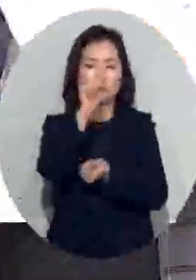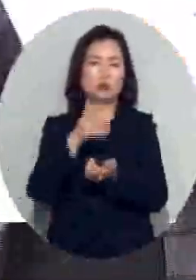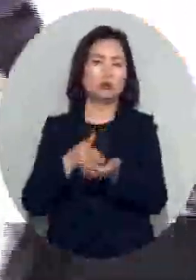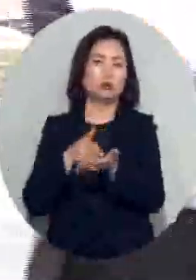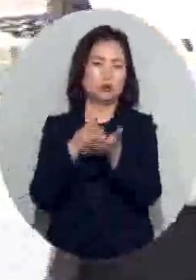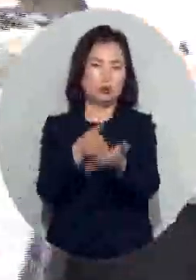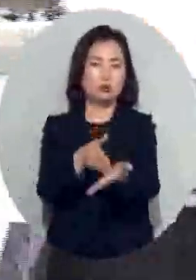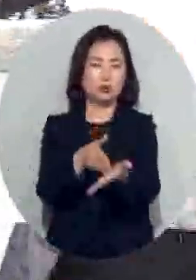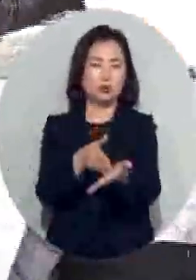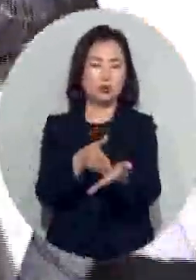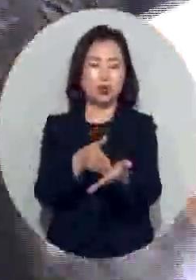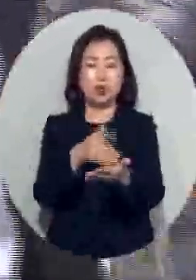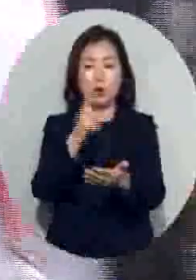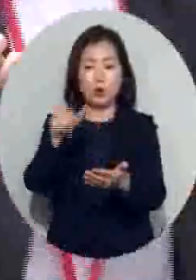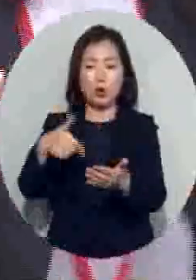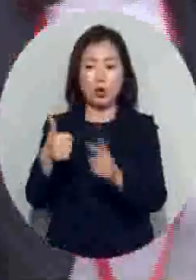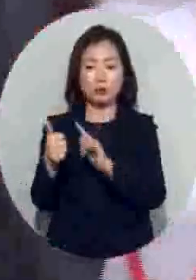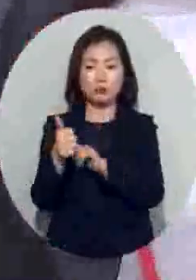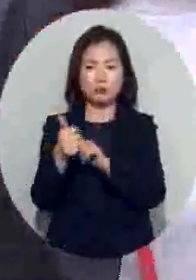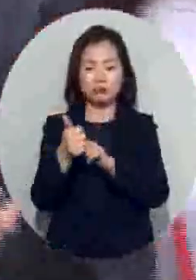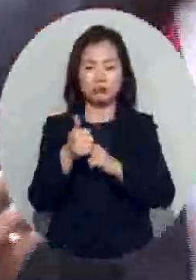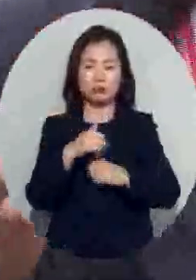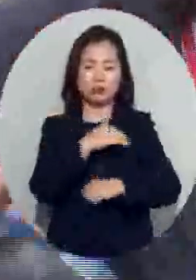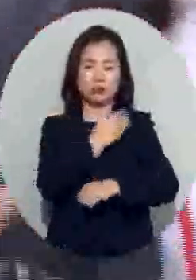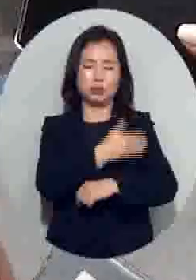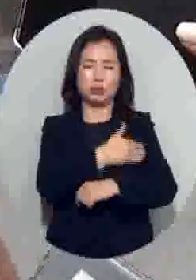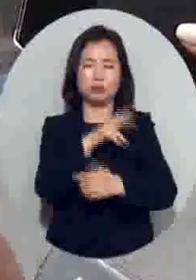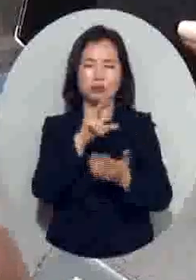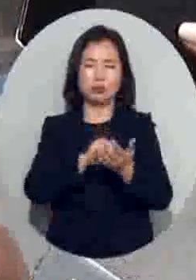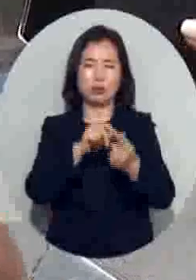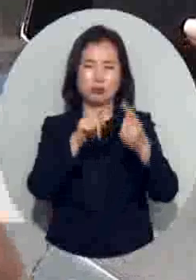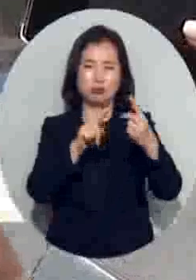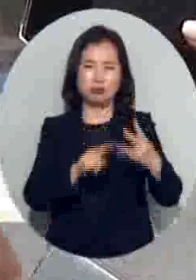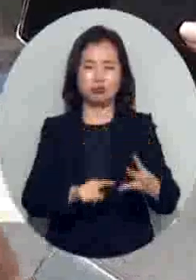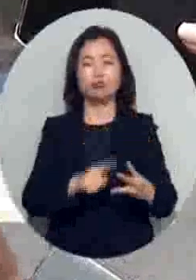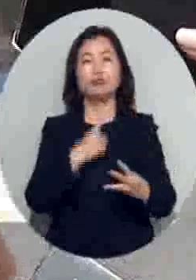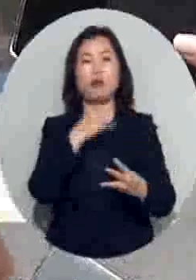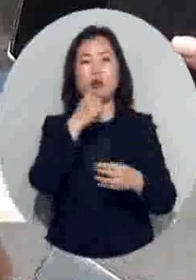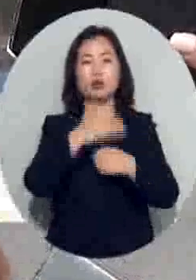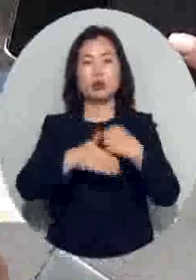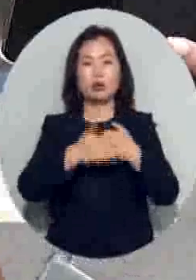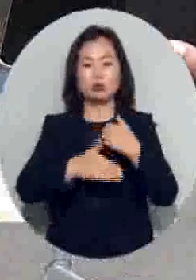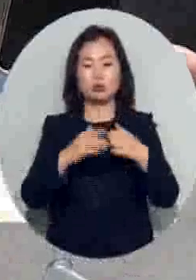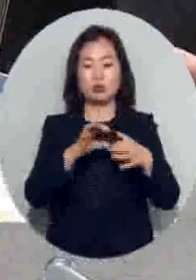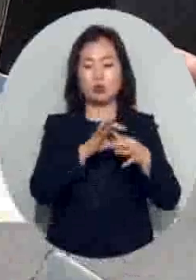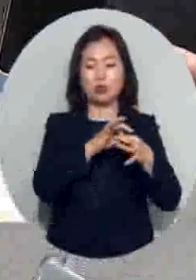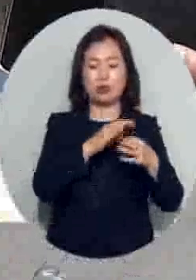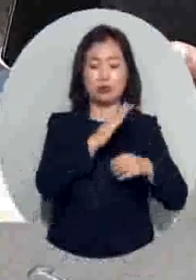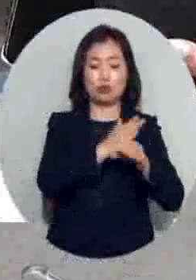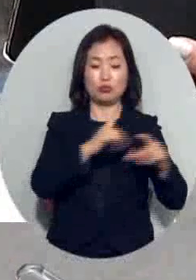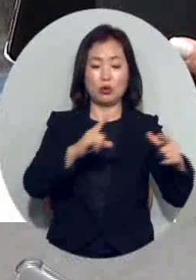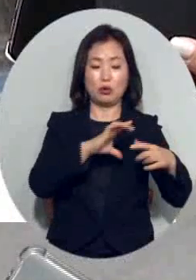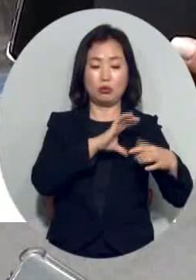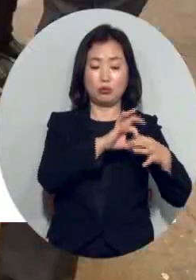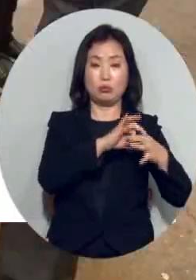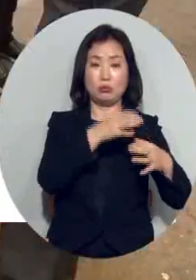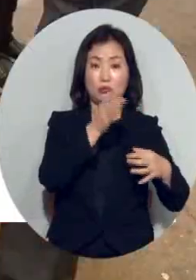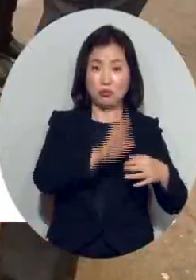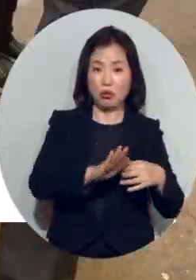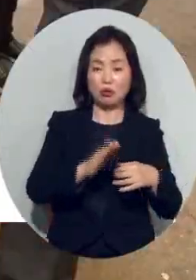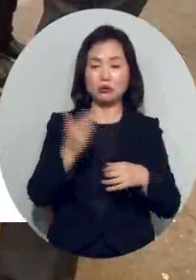되었습니다 박지원 의원의 자질 논란 은 한두번이 아닙니다 대구의 지역구를 눈 국회 의원 임에도 불구하고